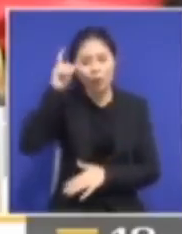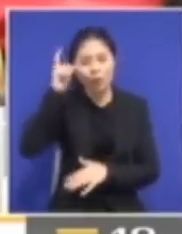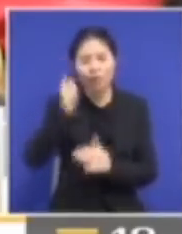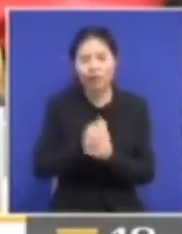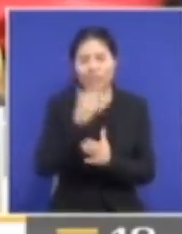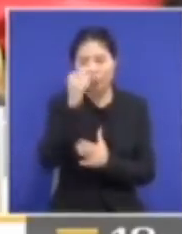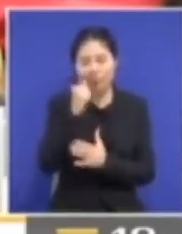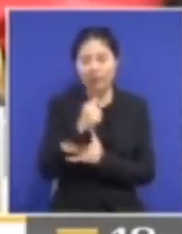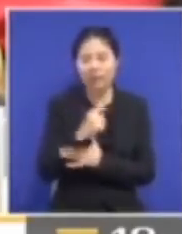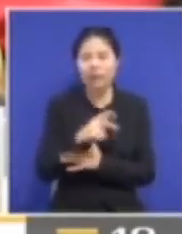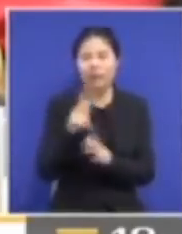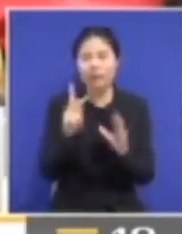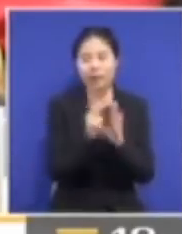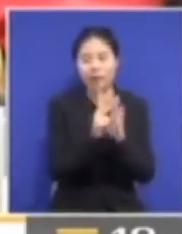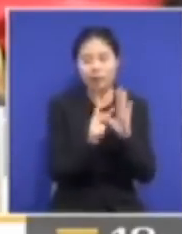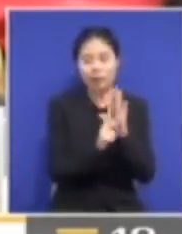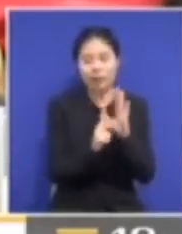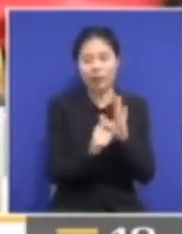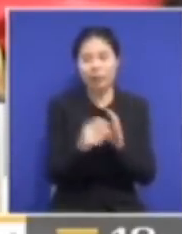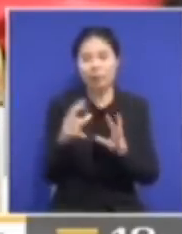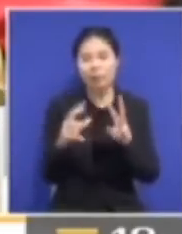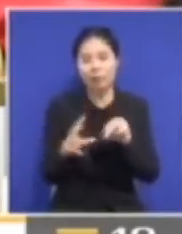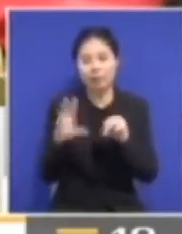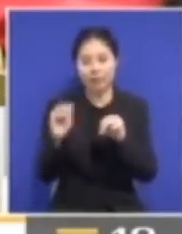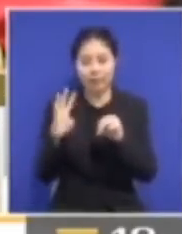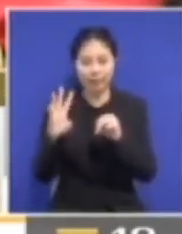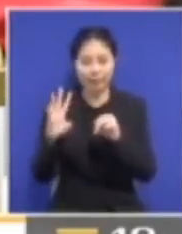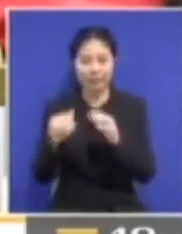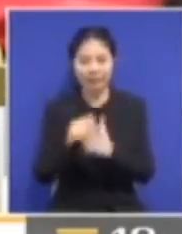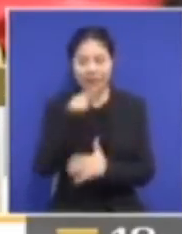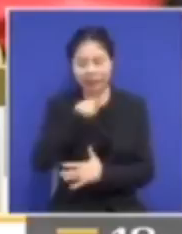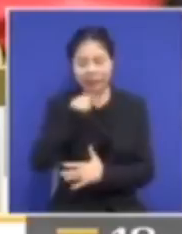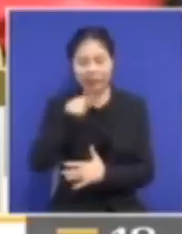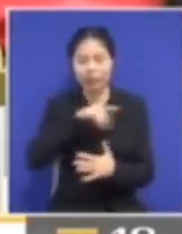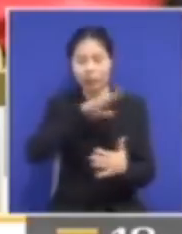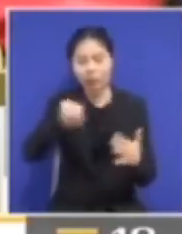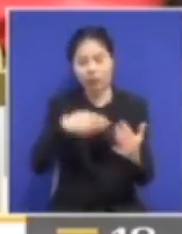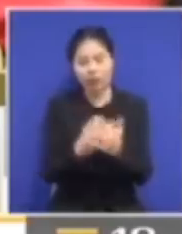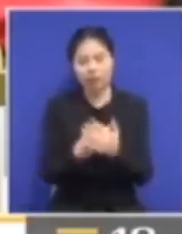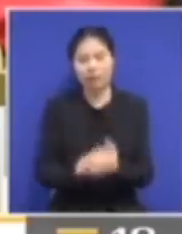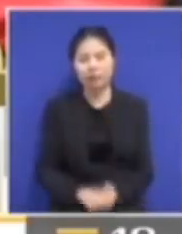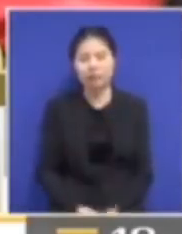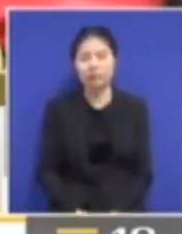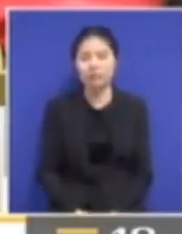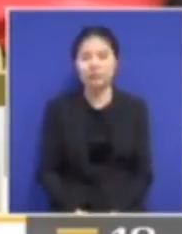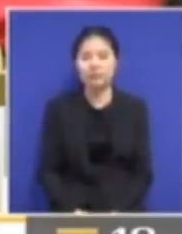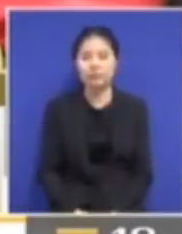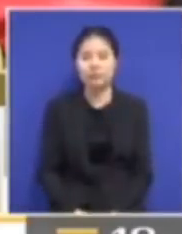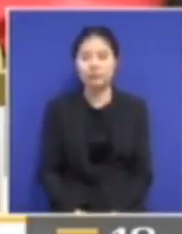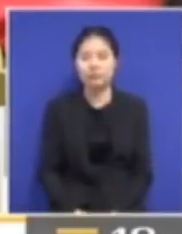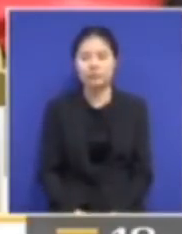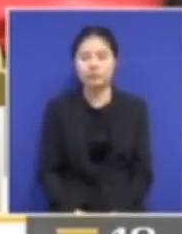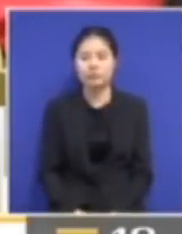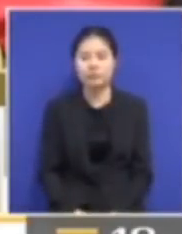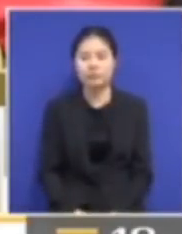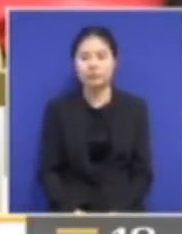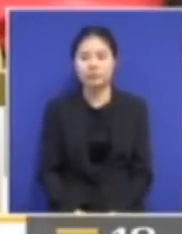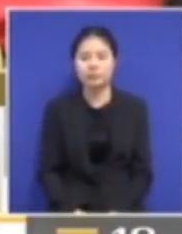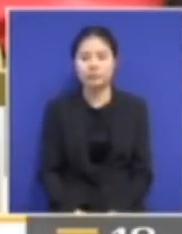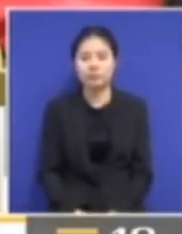ครับนะเรื่องเร็วๆนี้นะฮะเห็นได้ข่าว